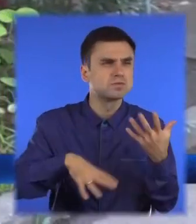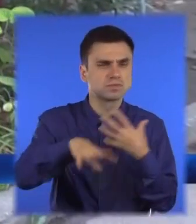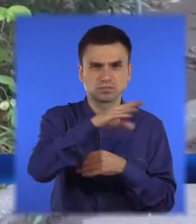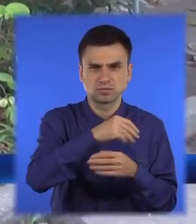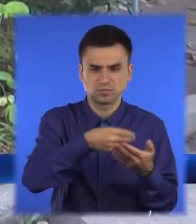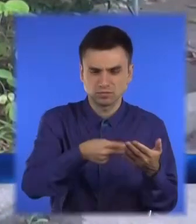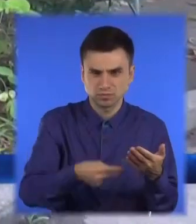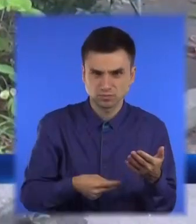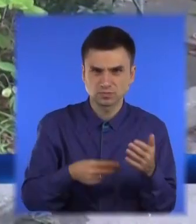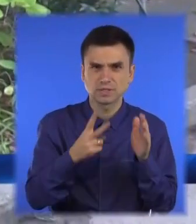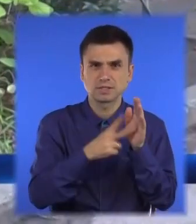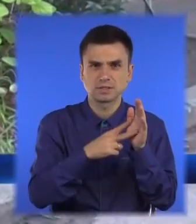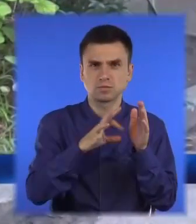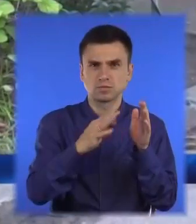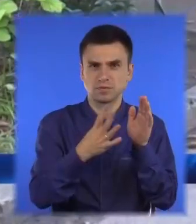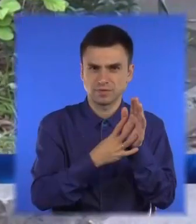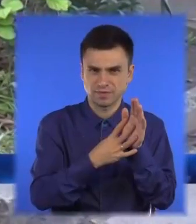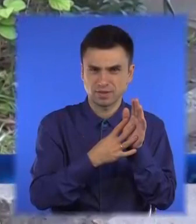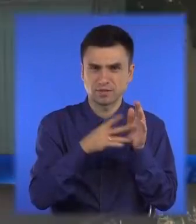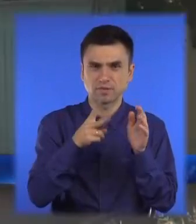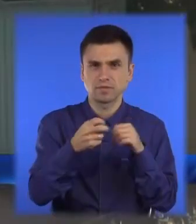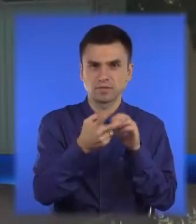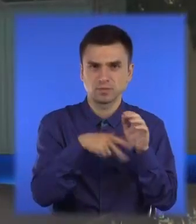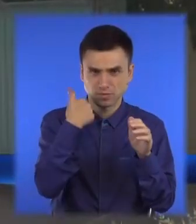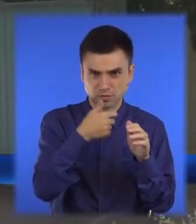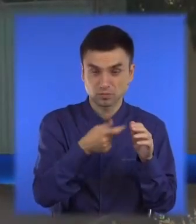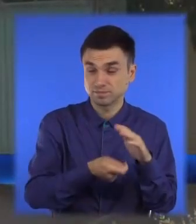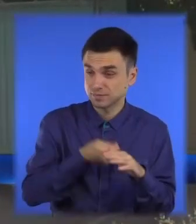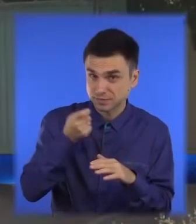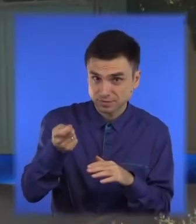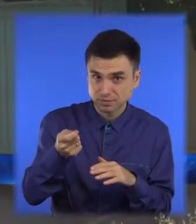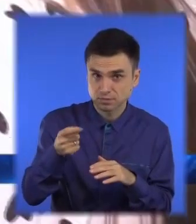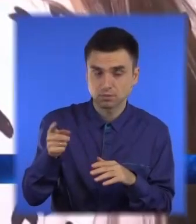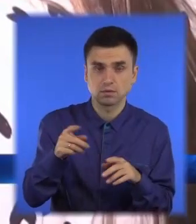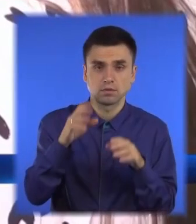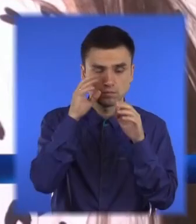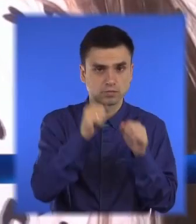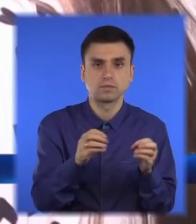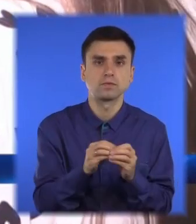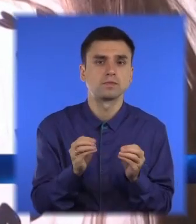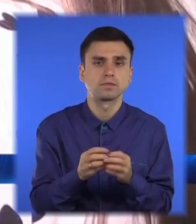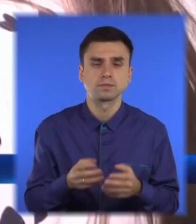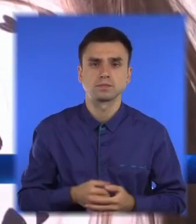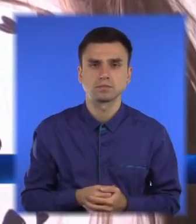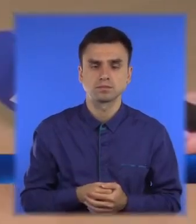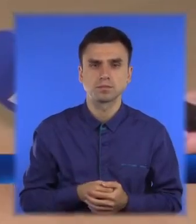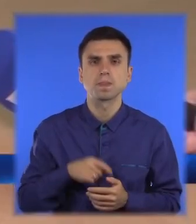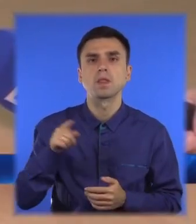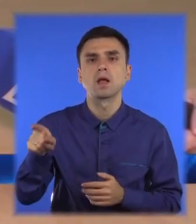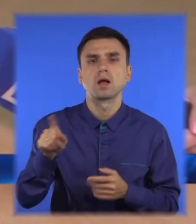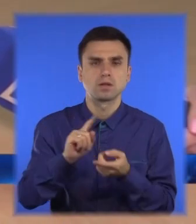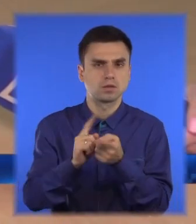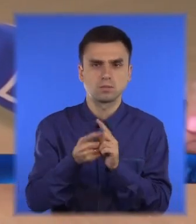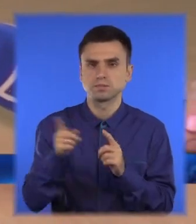7.09.18 года. На него никто не отреагировал. Самі ж комунальники запевняють, до кінця вересня усе відремонтують. А